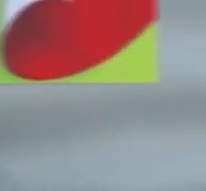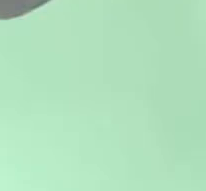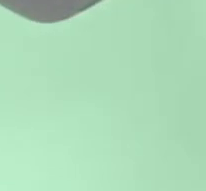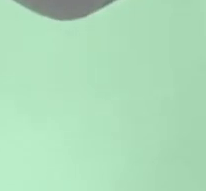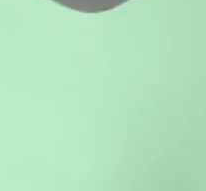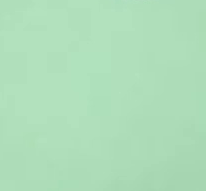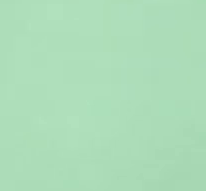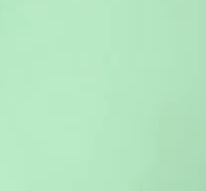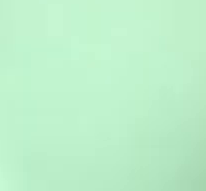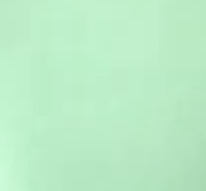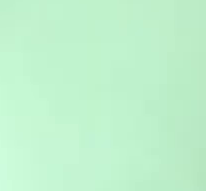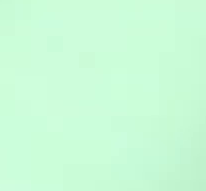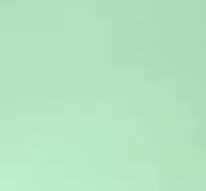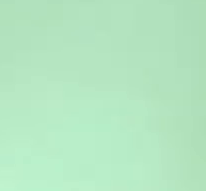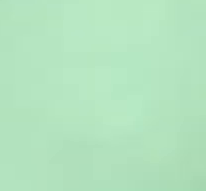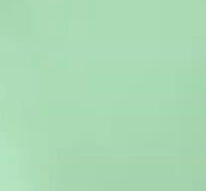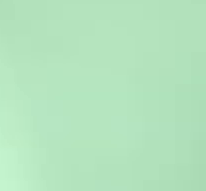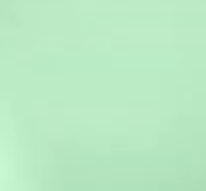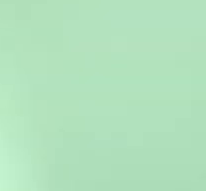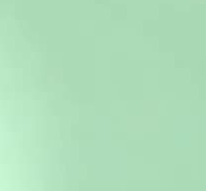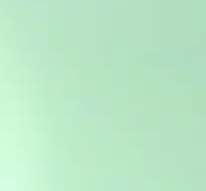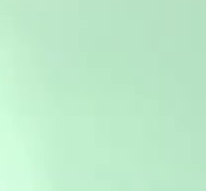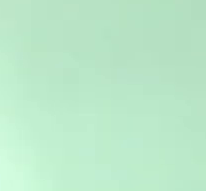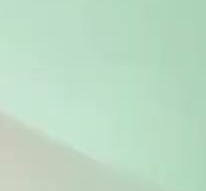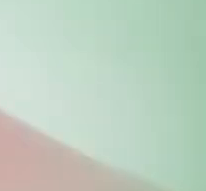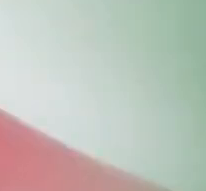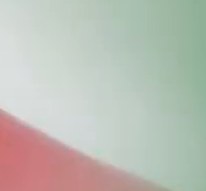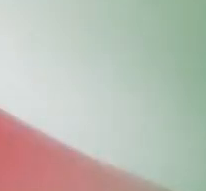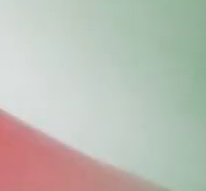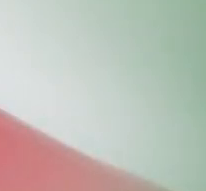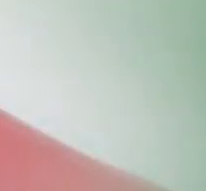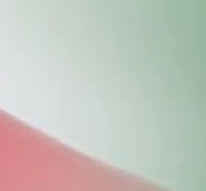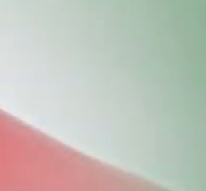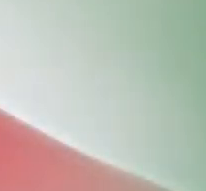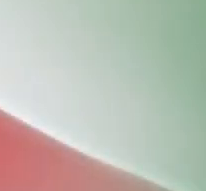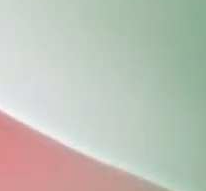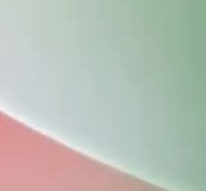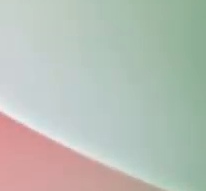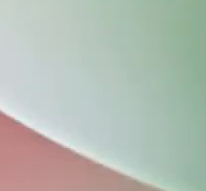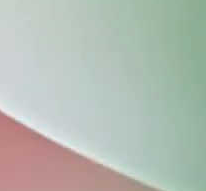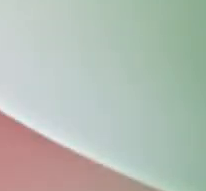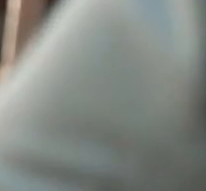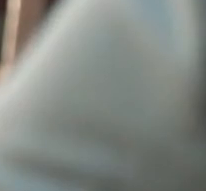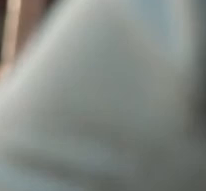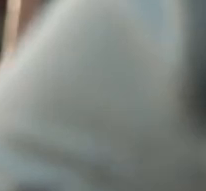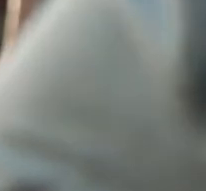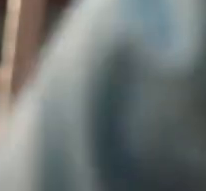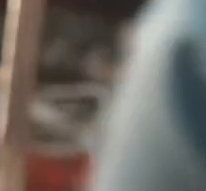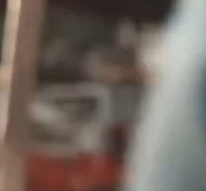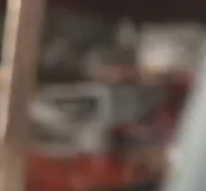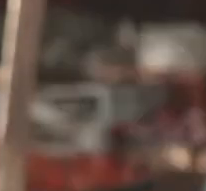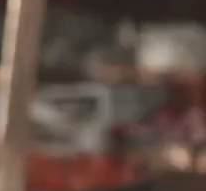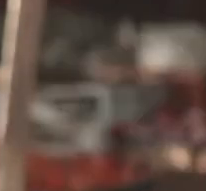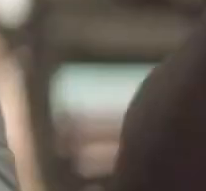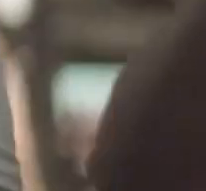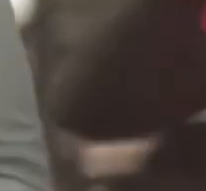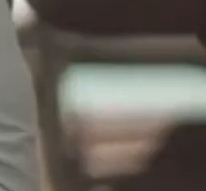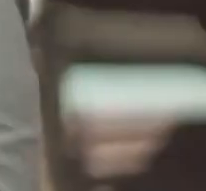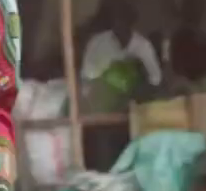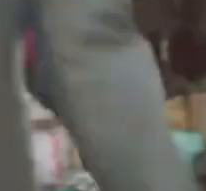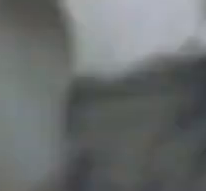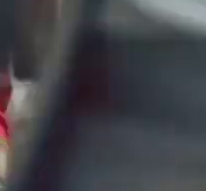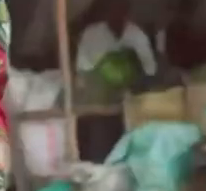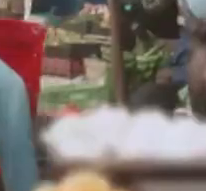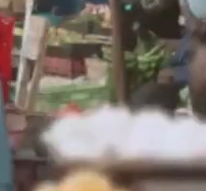mitishamba ya asili bora kabisa na teknolojia ya Colgate Fluoride ili kukupa meno yenye nguvu na fizi zenye afya. Colgate